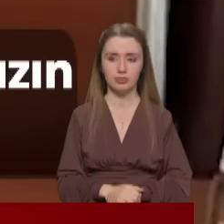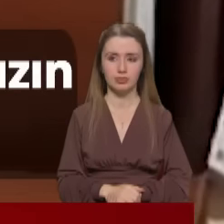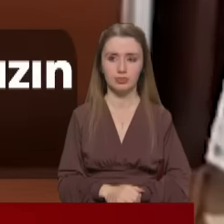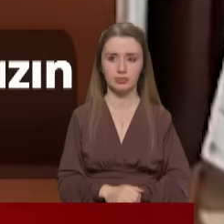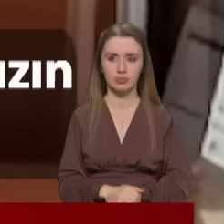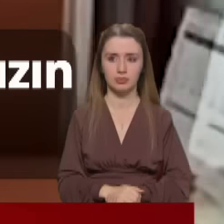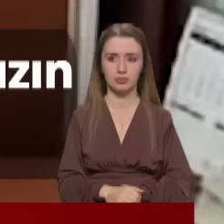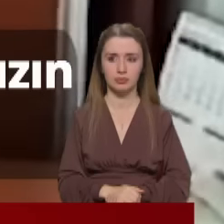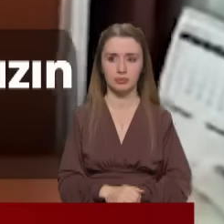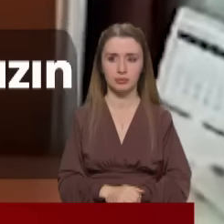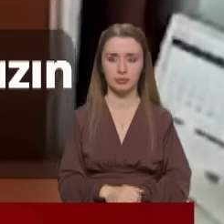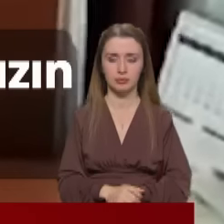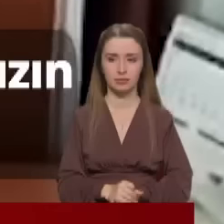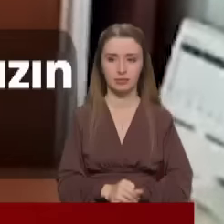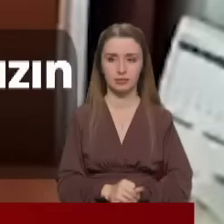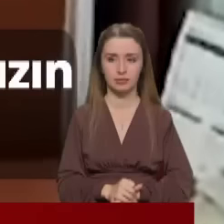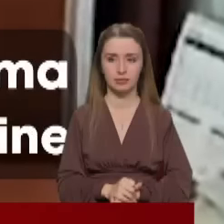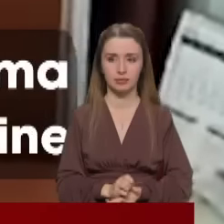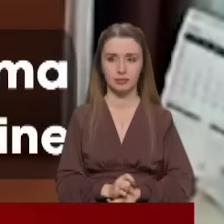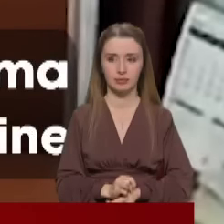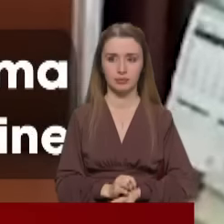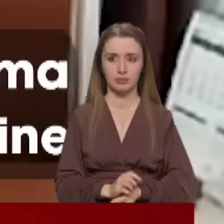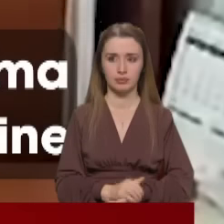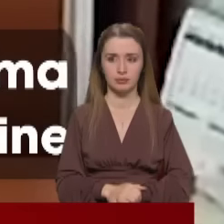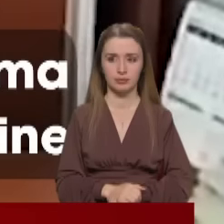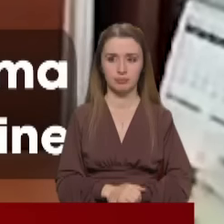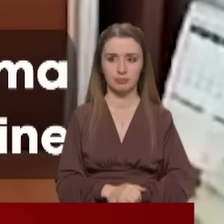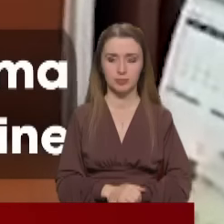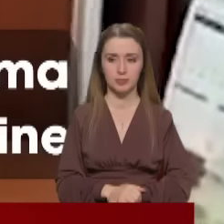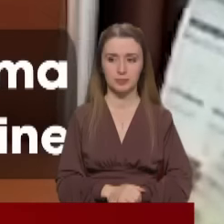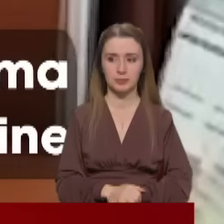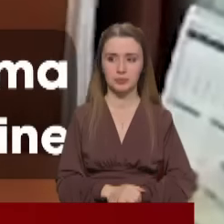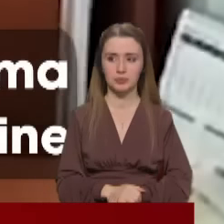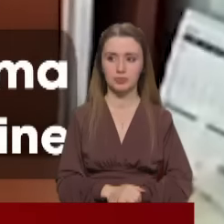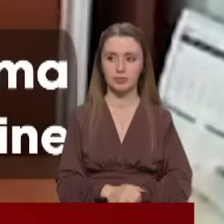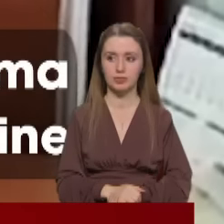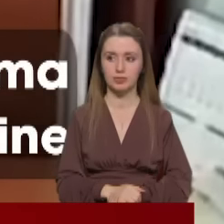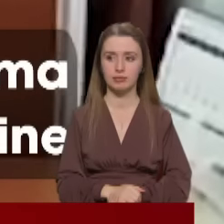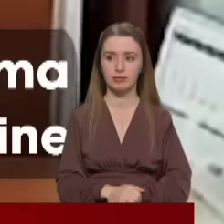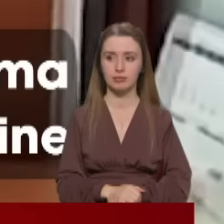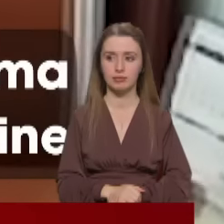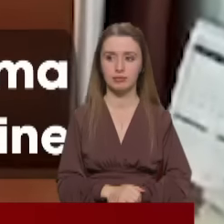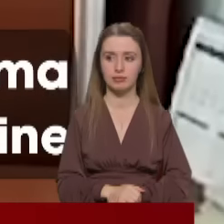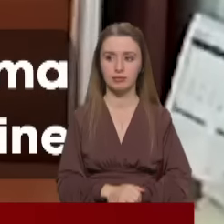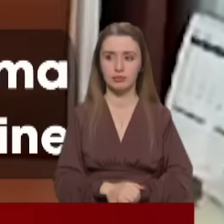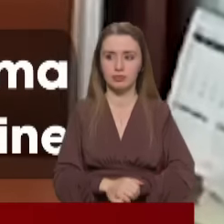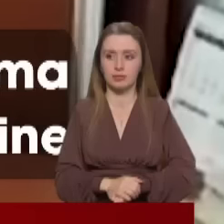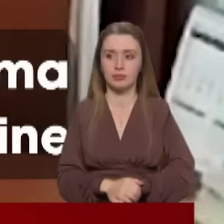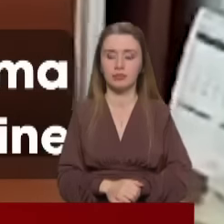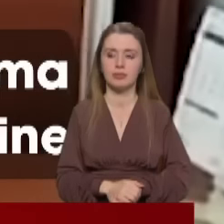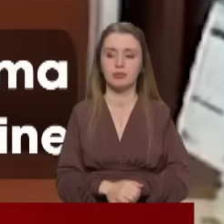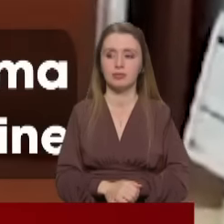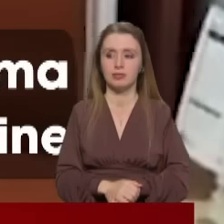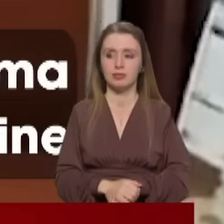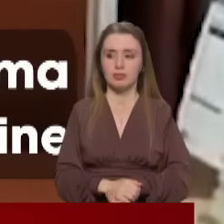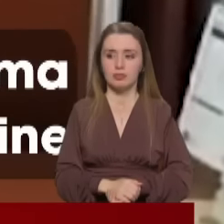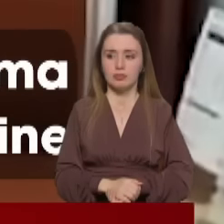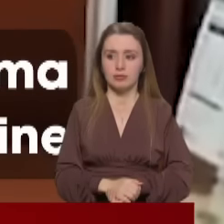maaşımızın iyileştirilmesi ve bunun üzerine seyyanın zam verilmesini talep ediyoruz. Ve yine aylık bağlanma oranlarının yeniden